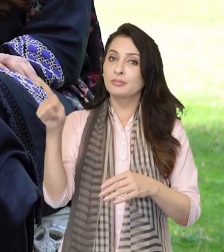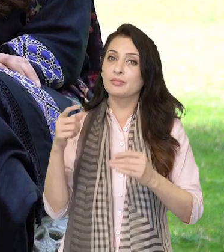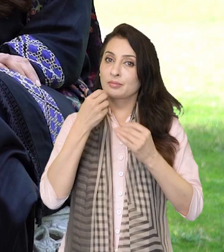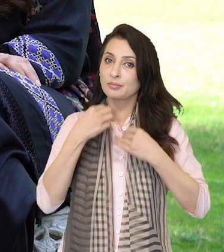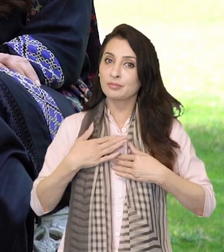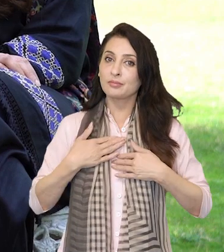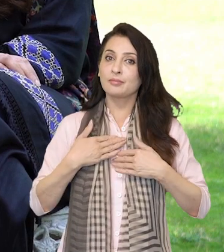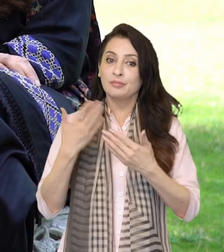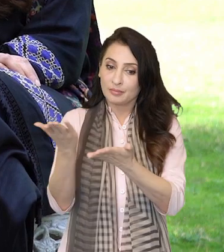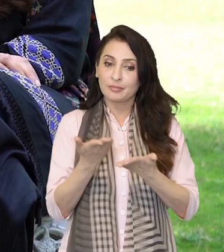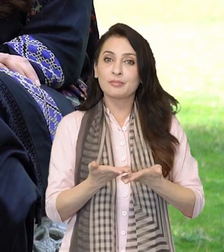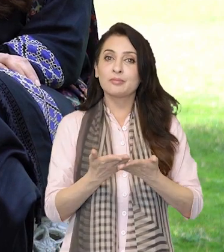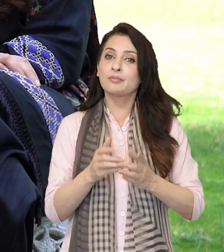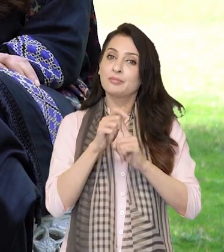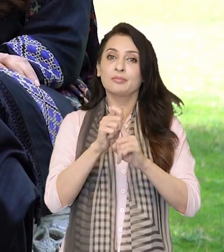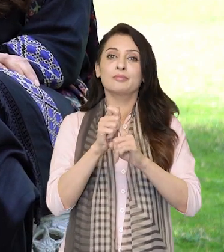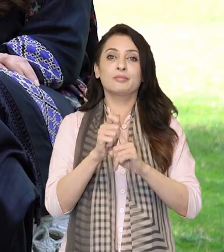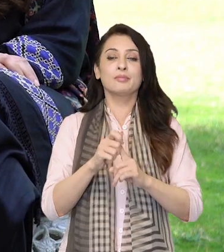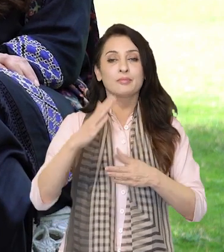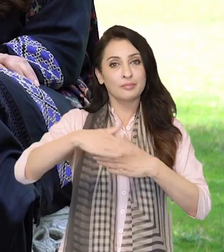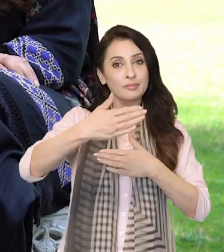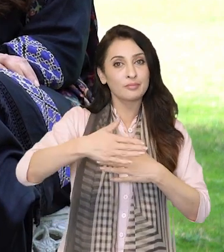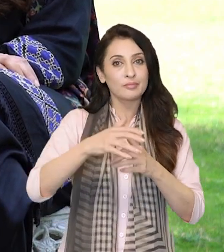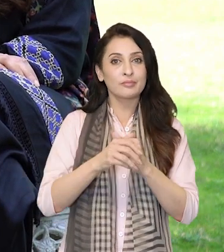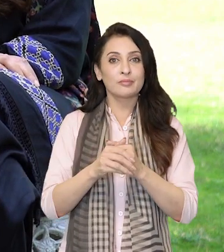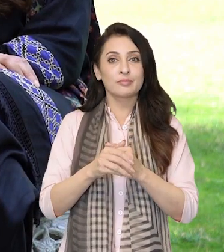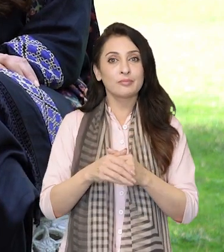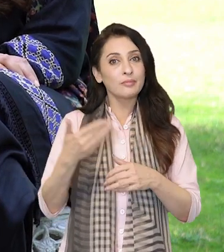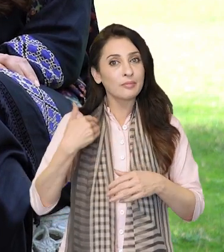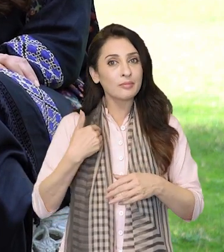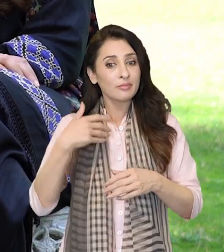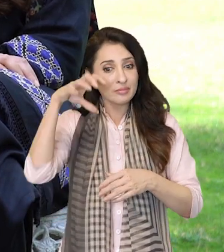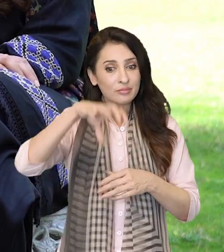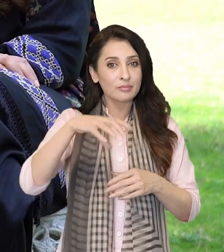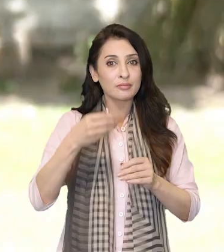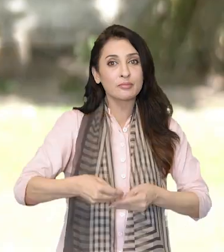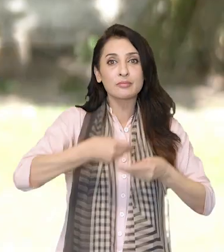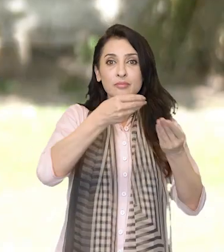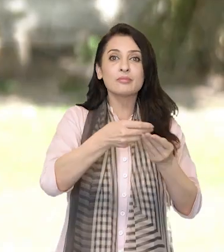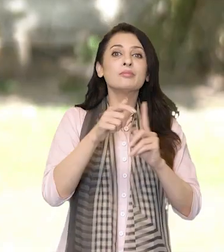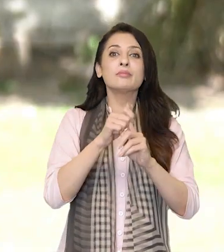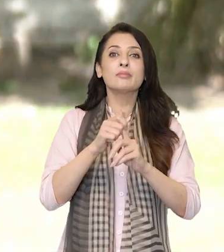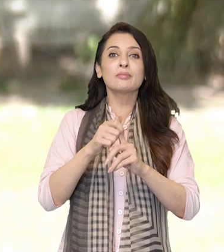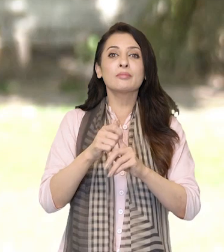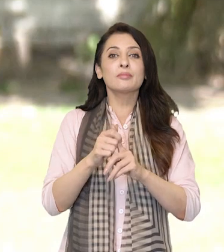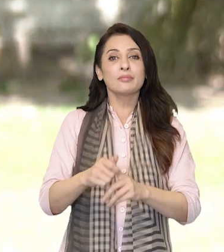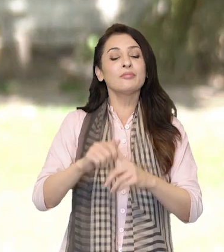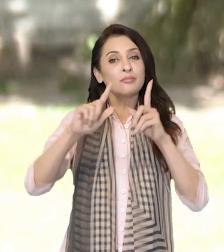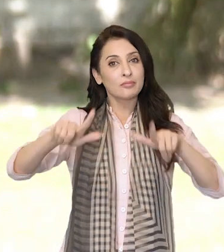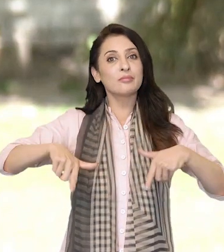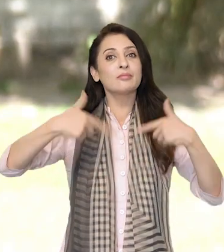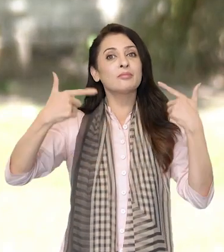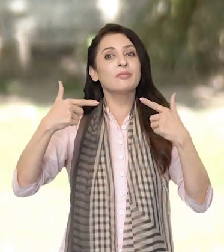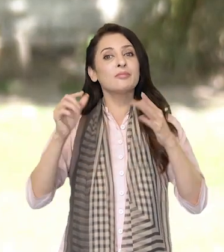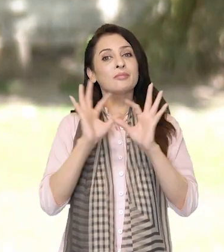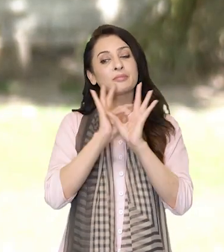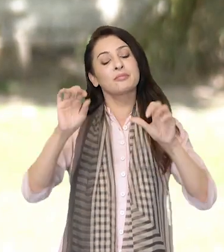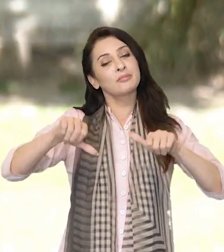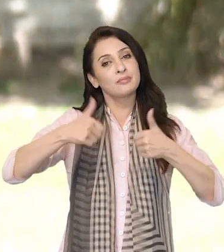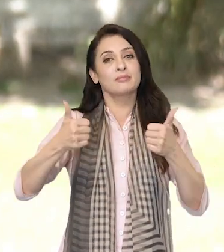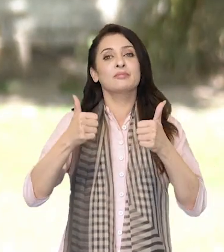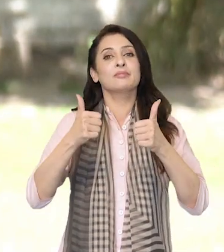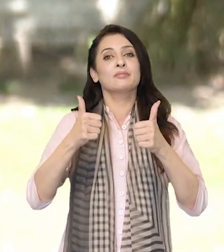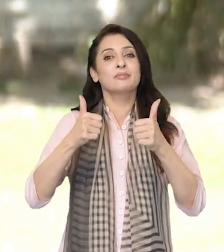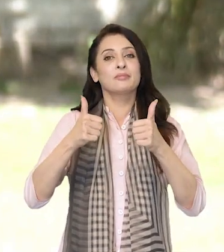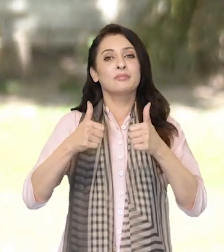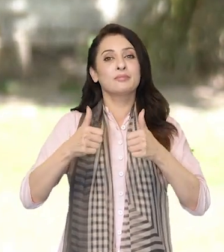बच्चे सोसाइटी के अंदर एक्सेप्टेड होने चाहिए और इनको भी एक फ़्यूचर के लिए हम एक प्लेटफॉर्म दें ताकि ये अपनी नॉर्मल ज़िंदगी